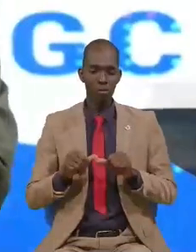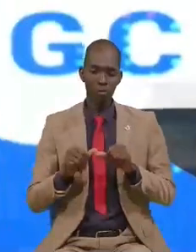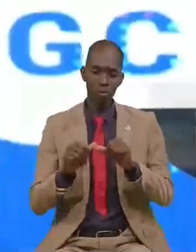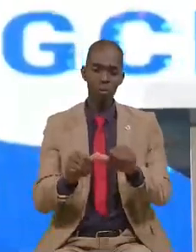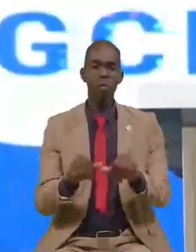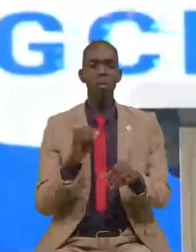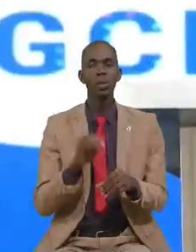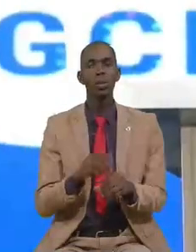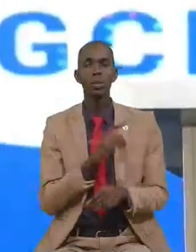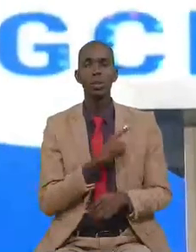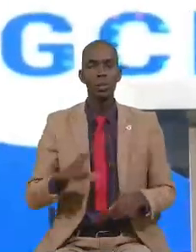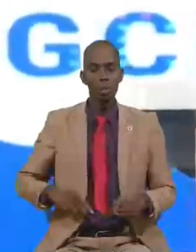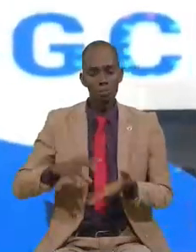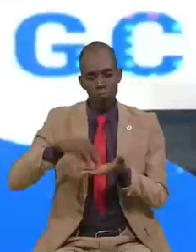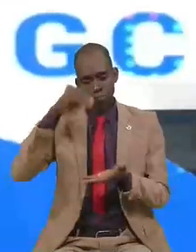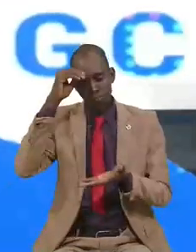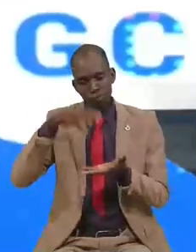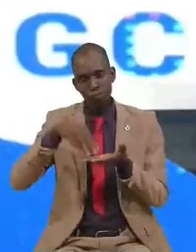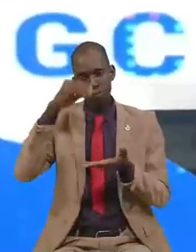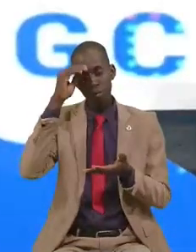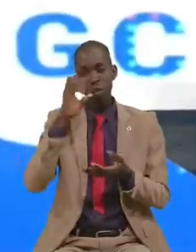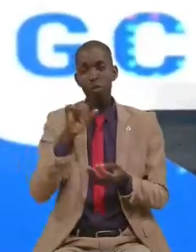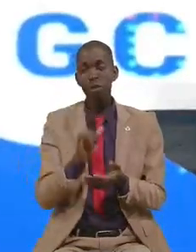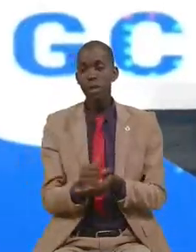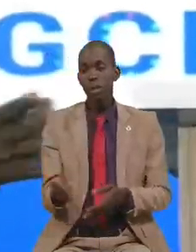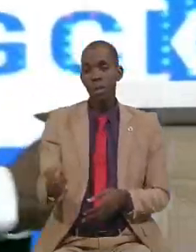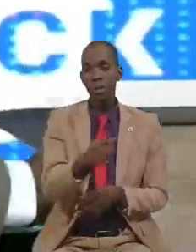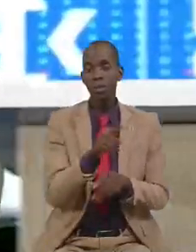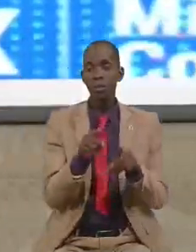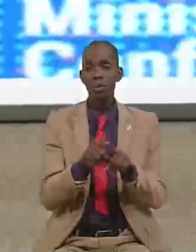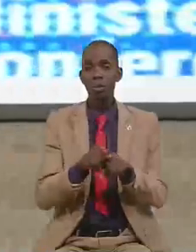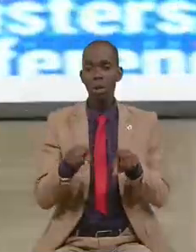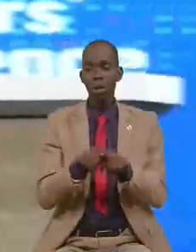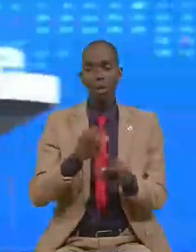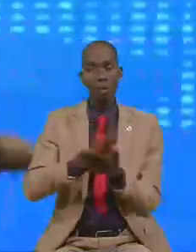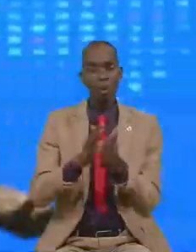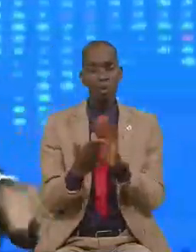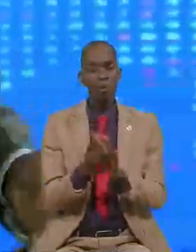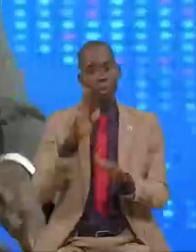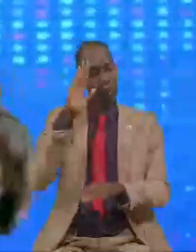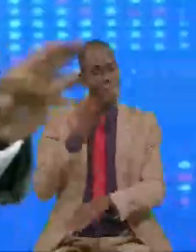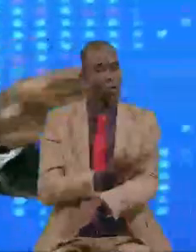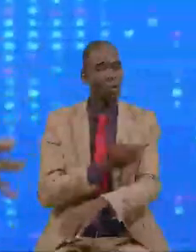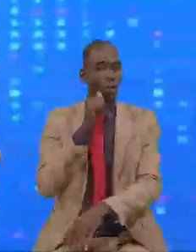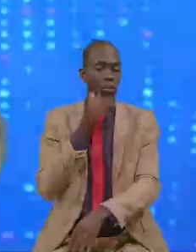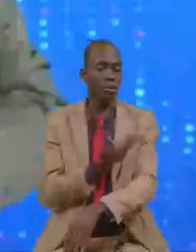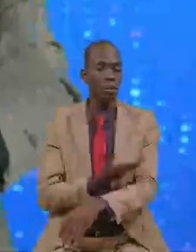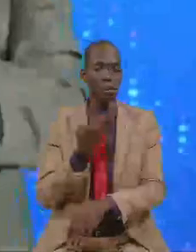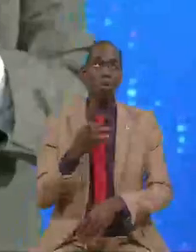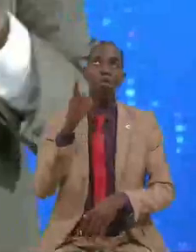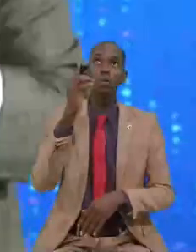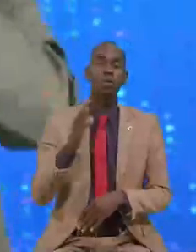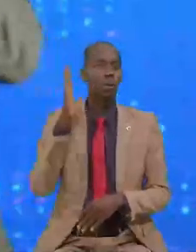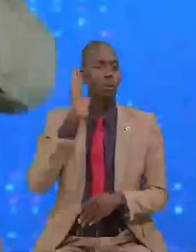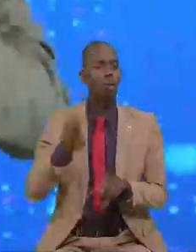en apprenant la parole de Dieu pour avancer, pour qu'eux aussi deviennent fils et filles de Dieu, pour qu'ils deviennent également serviteurs